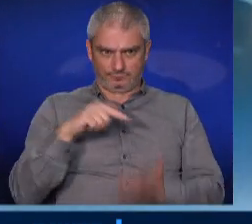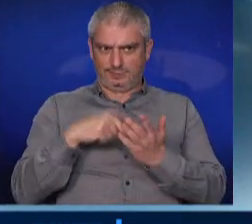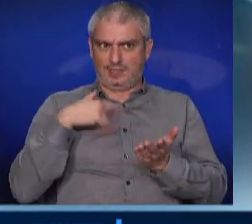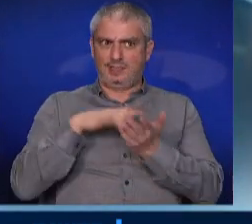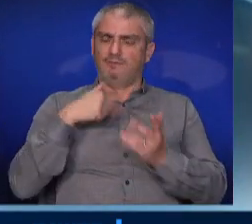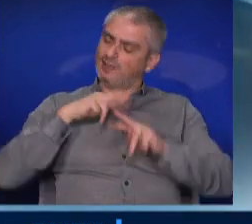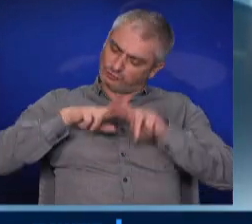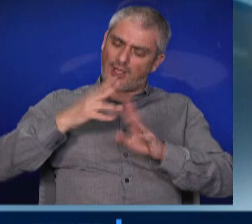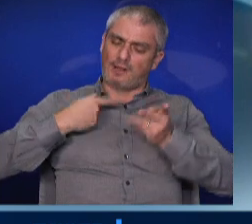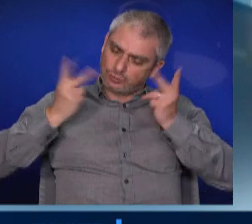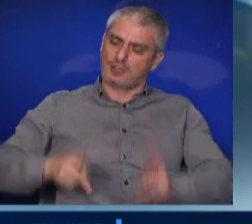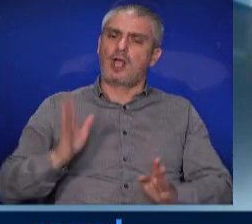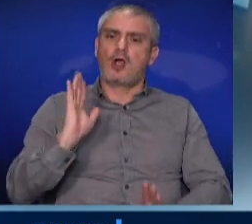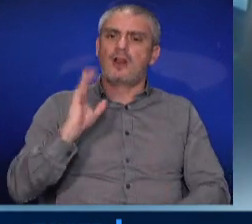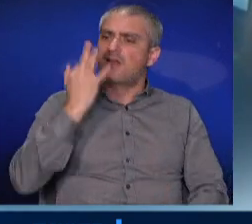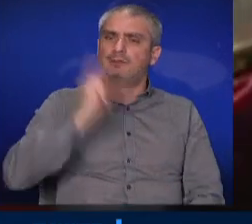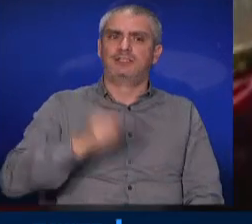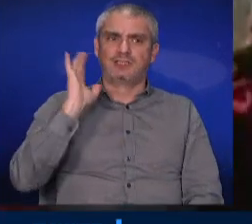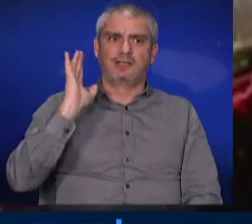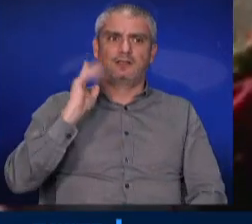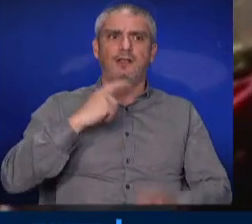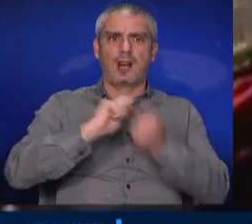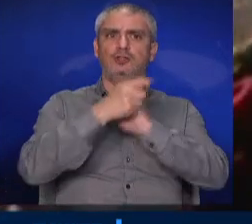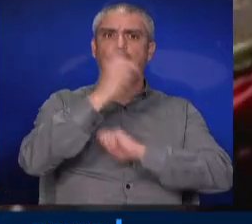I'm going to stay as long as it takes to change everything.